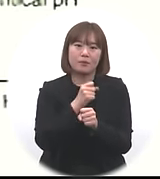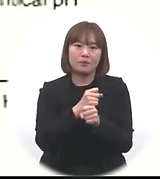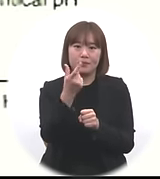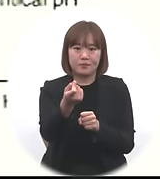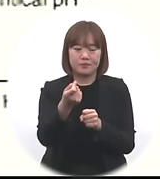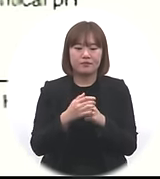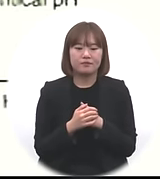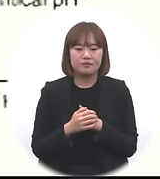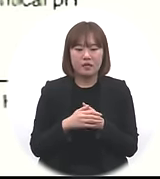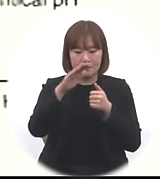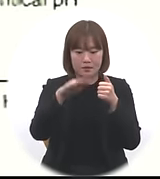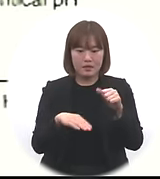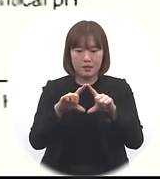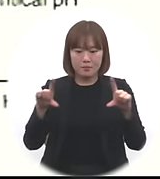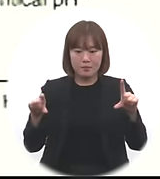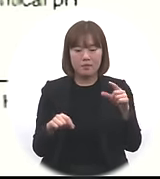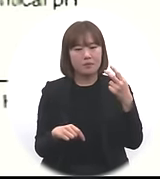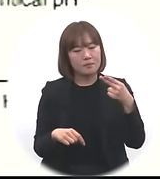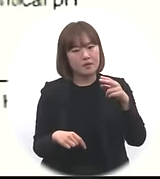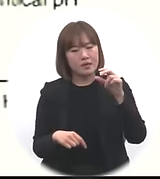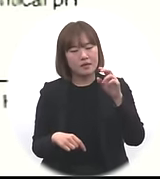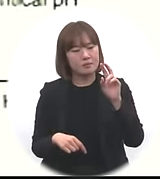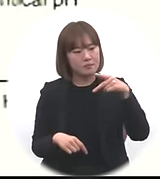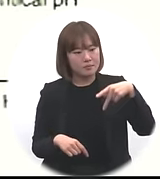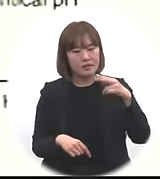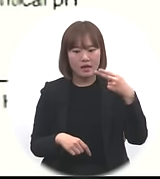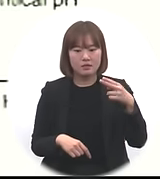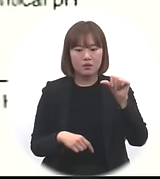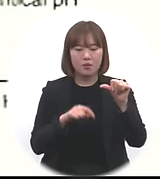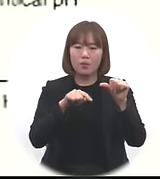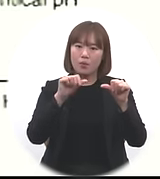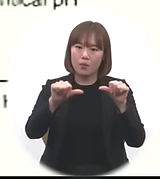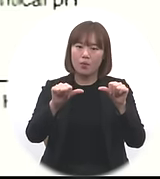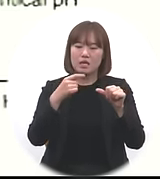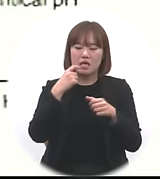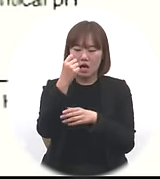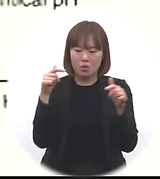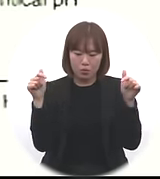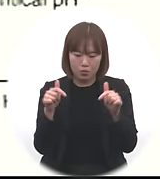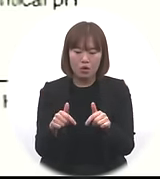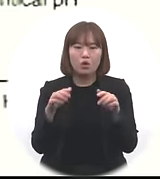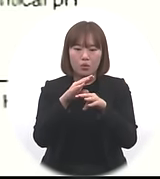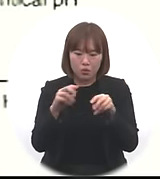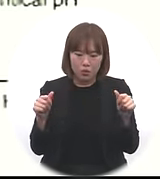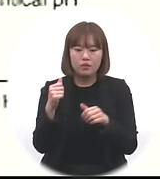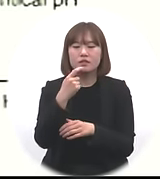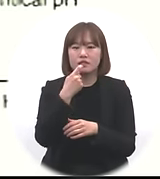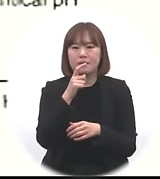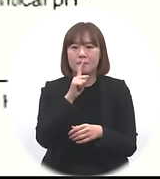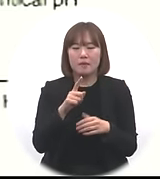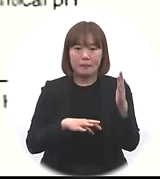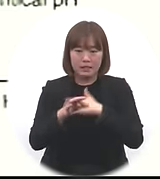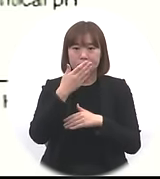썩게 만든다고 말씀드렸어요. 저기 보시면 밑에 그래프에서 pH 5.0과 6.0 사이에 5.5가 이가 녹는 pH입니다. 산성도 5.5면